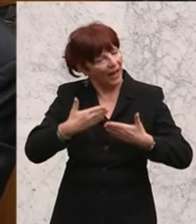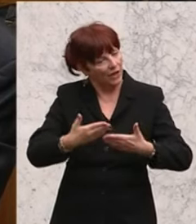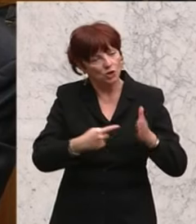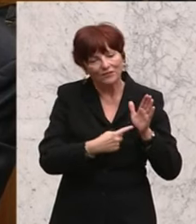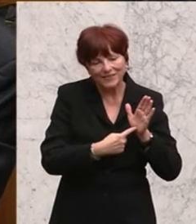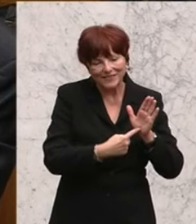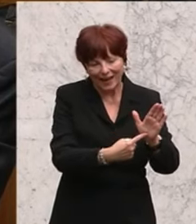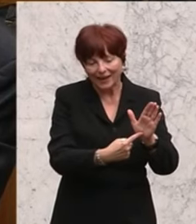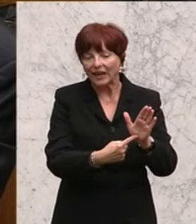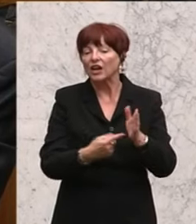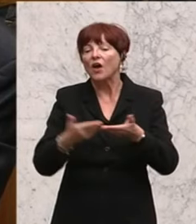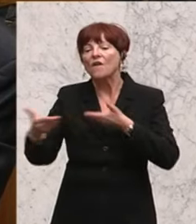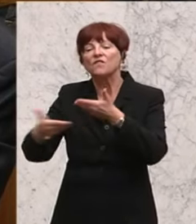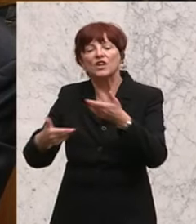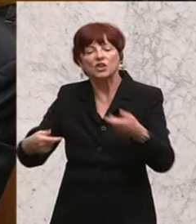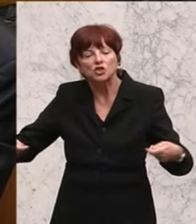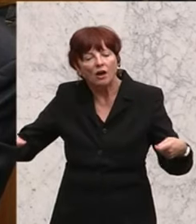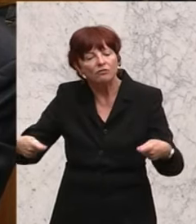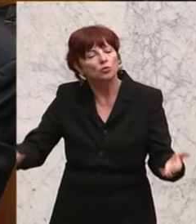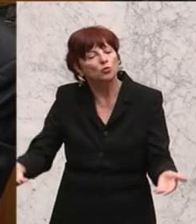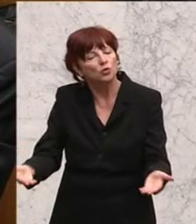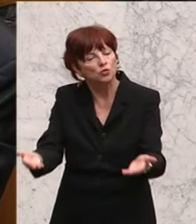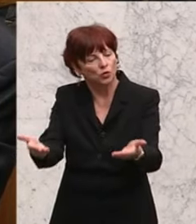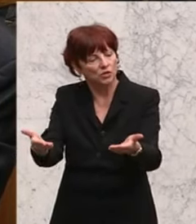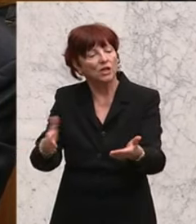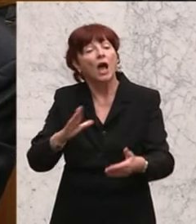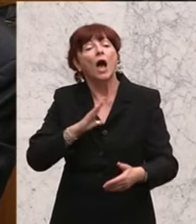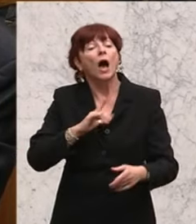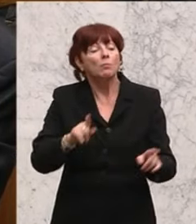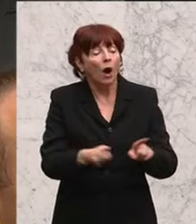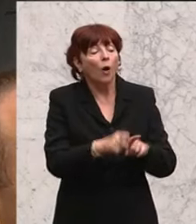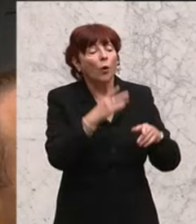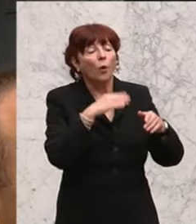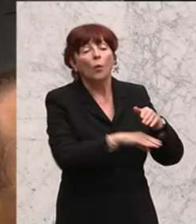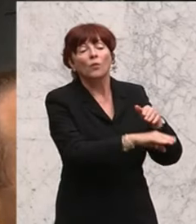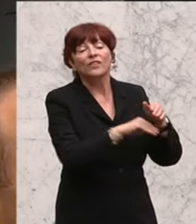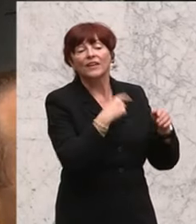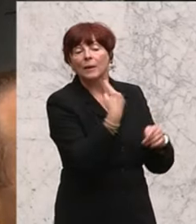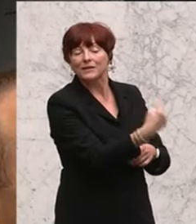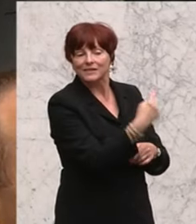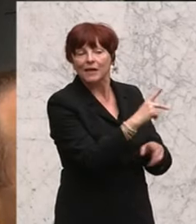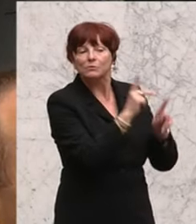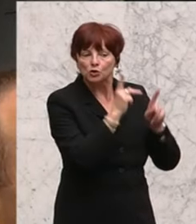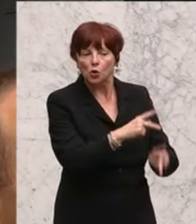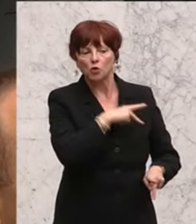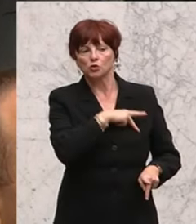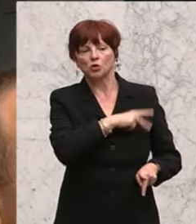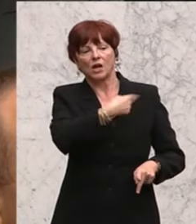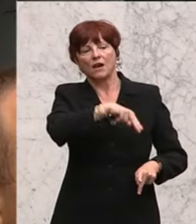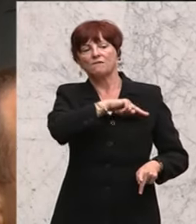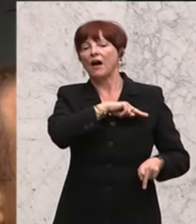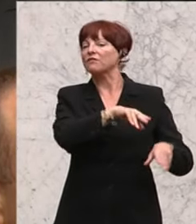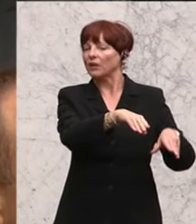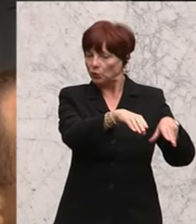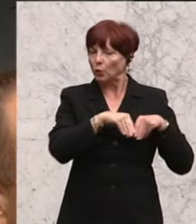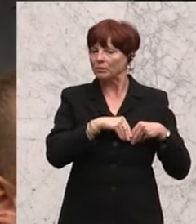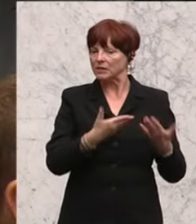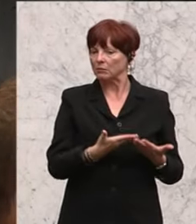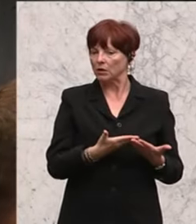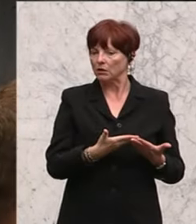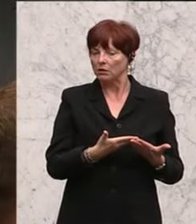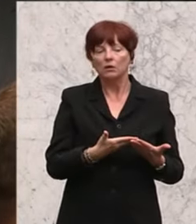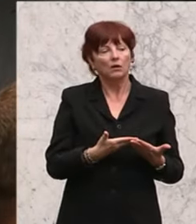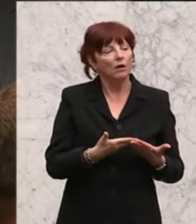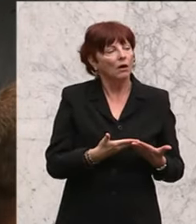die Wirtschaft zu stimulieren, sondern dass wir auch von den Unternehmern erwarten, dass sie ihre soziale Verantwortung mitnehmen. Weil Jobs, Jobs, Jobs